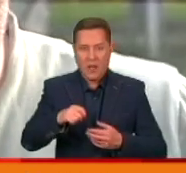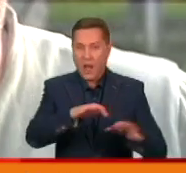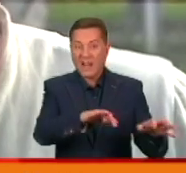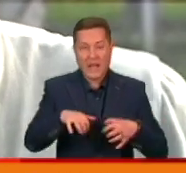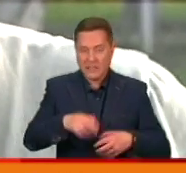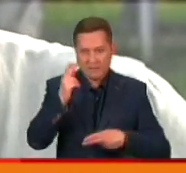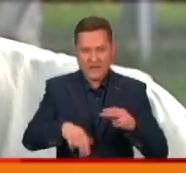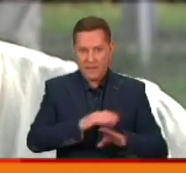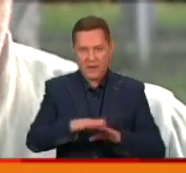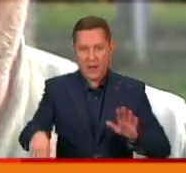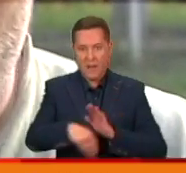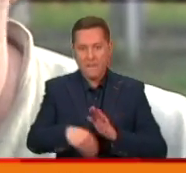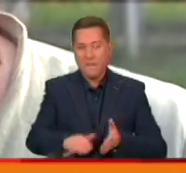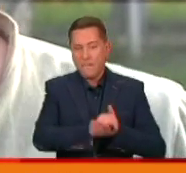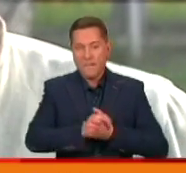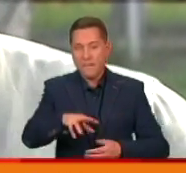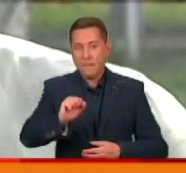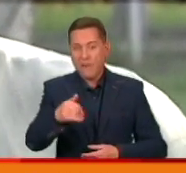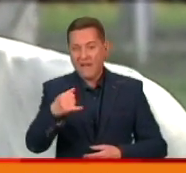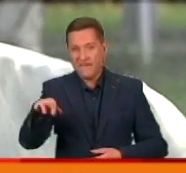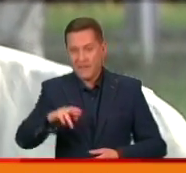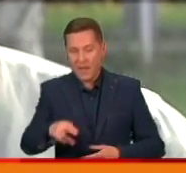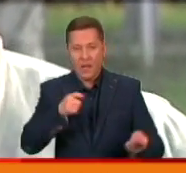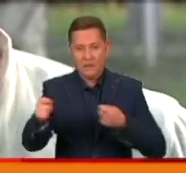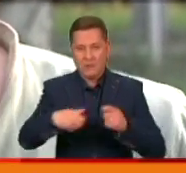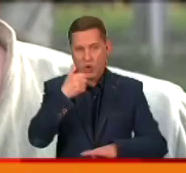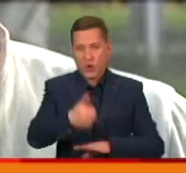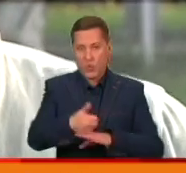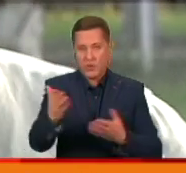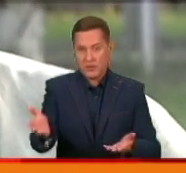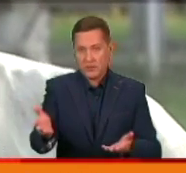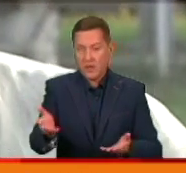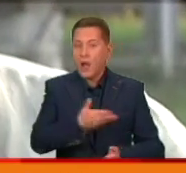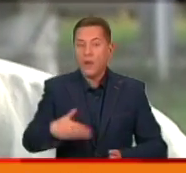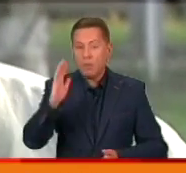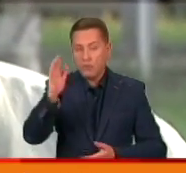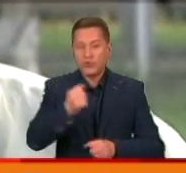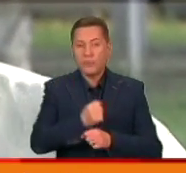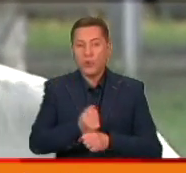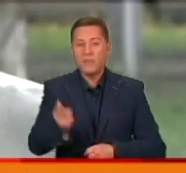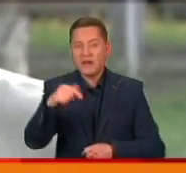припинилося. Мафія, як кажуть, рулить. Ну, ми все будемо робити для того, щоб